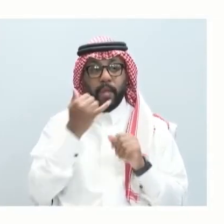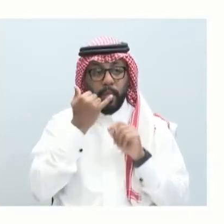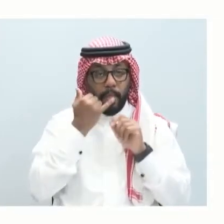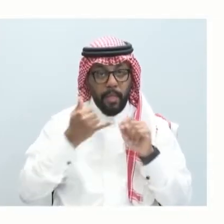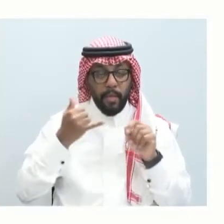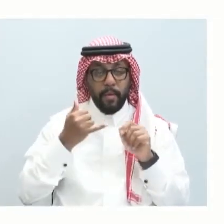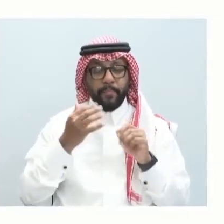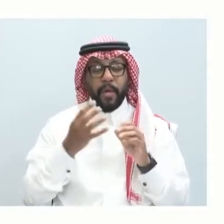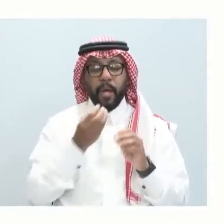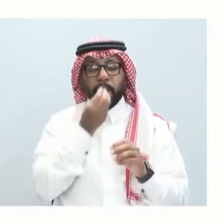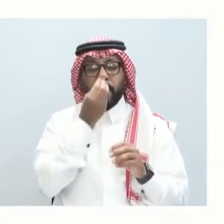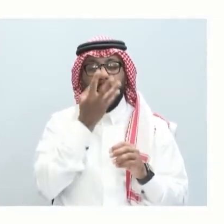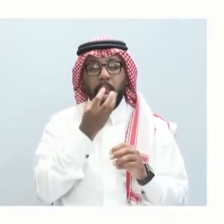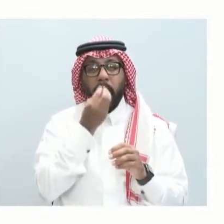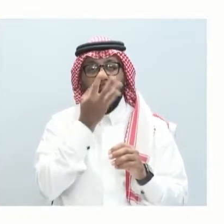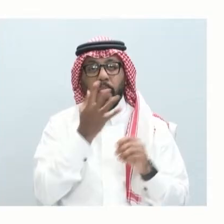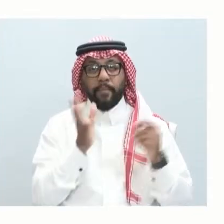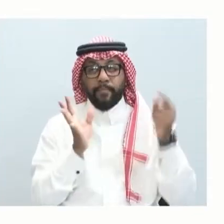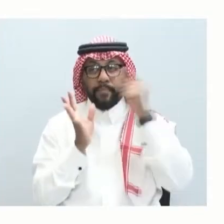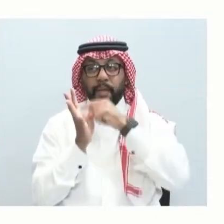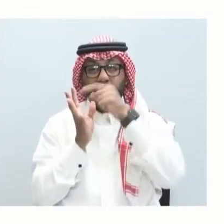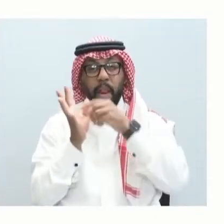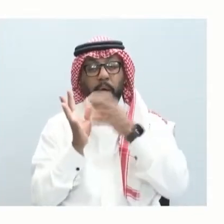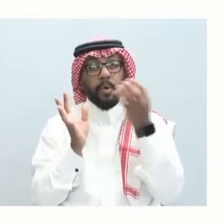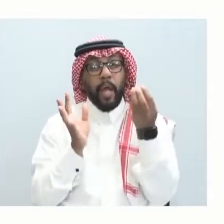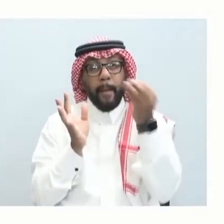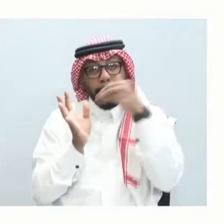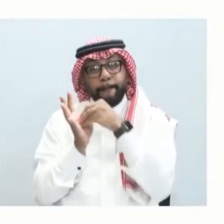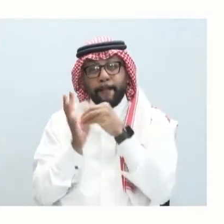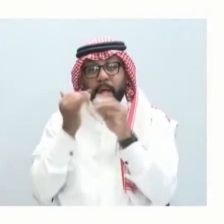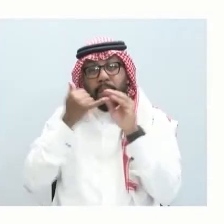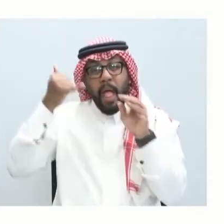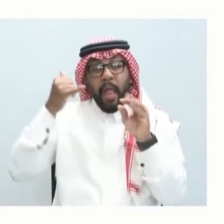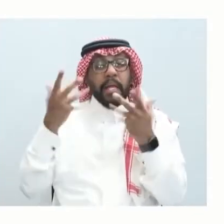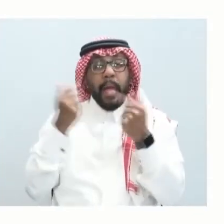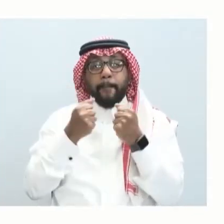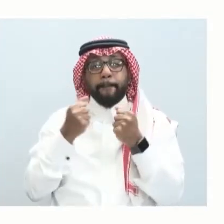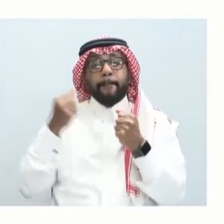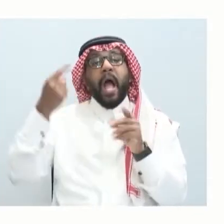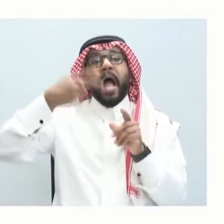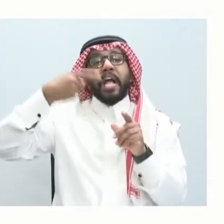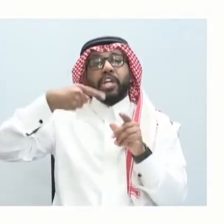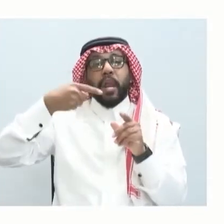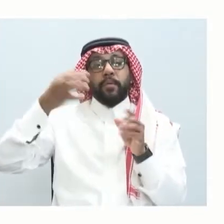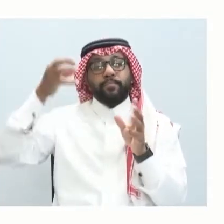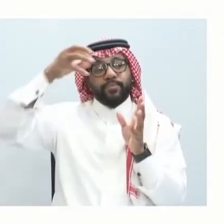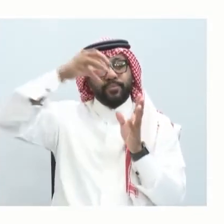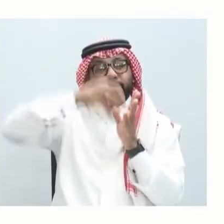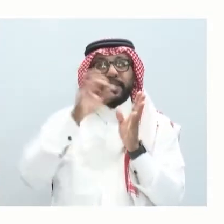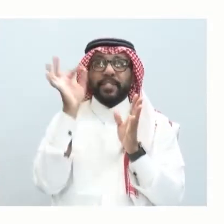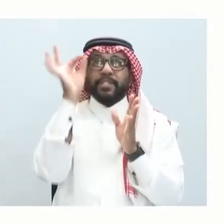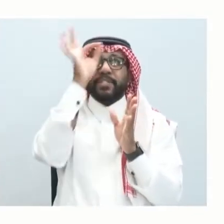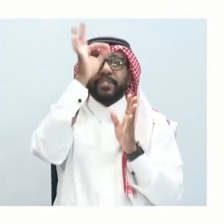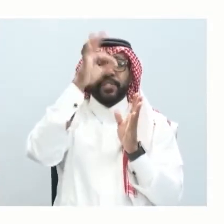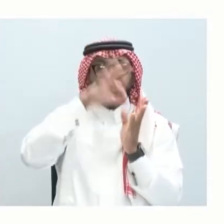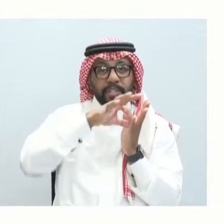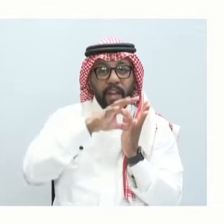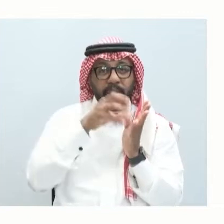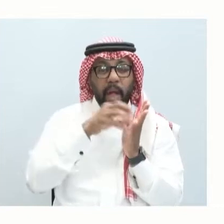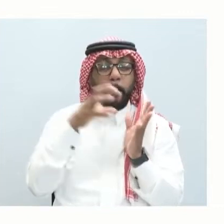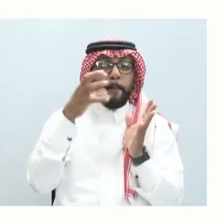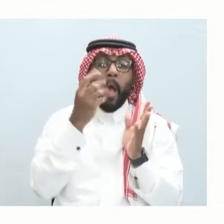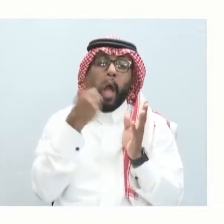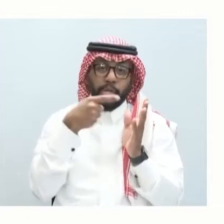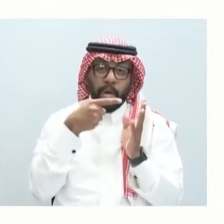وقع عفوا ان الزهره وقف عليها 10 نحلات اذا ساضع 10 هناك طيب يا ابطال طار منها